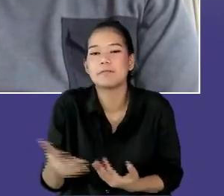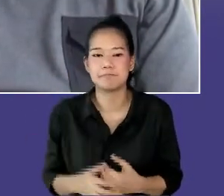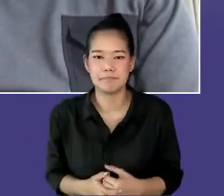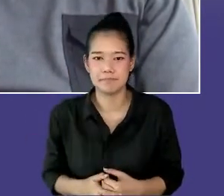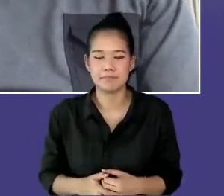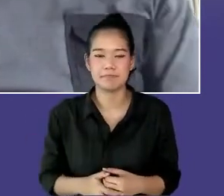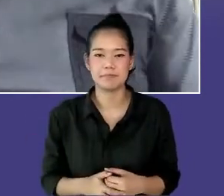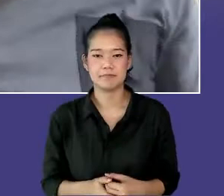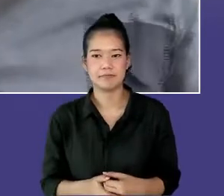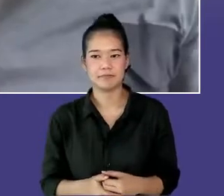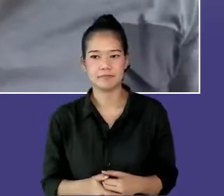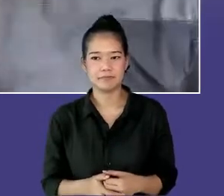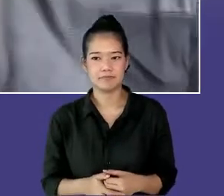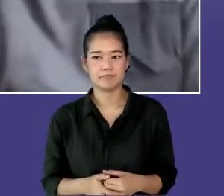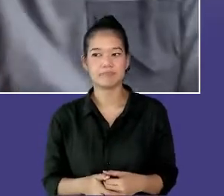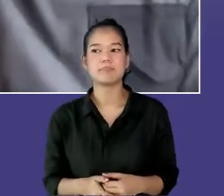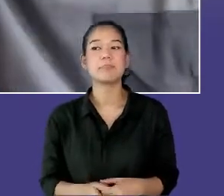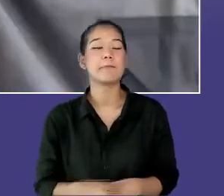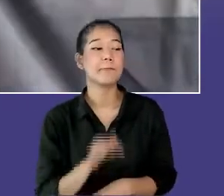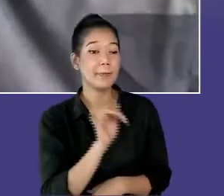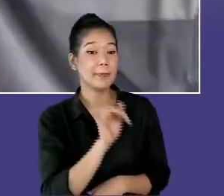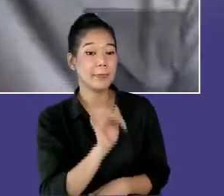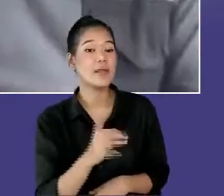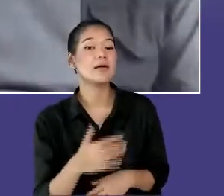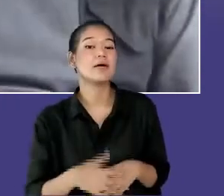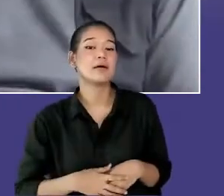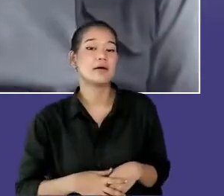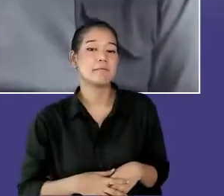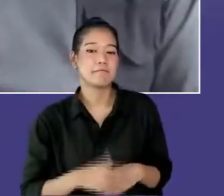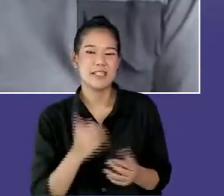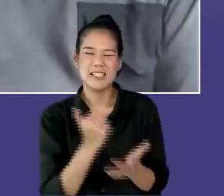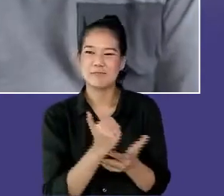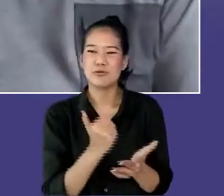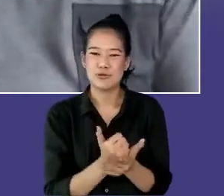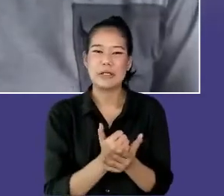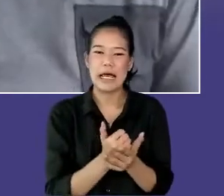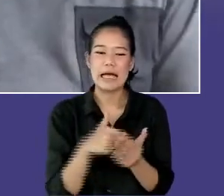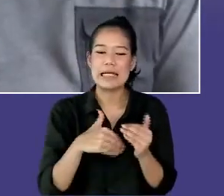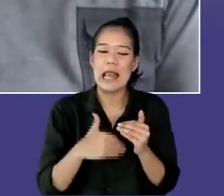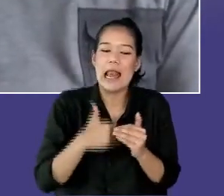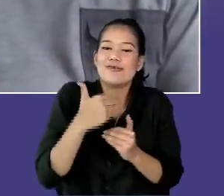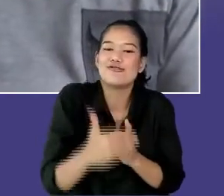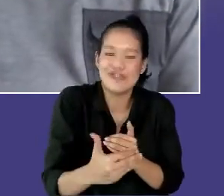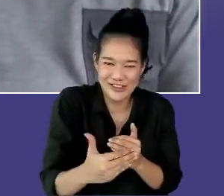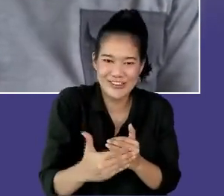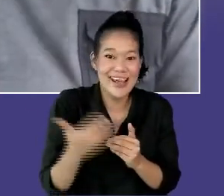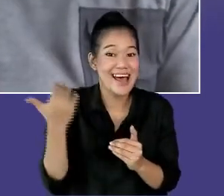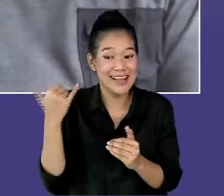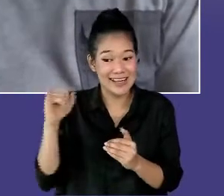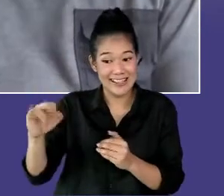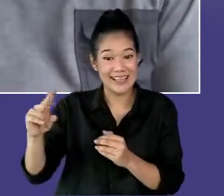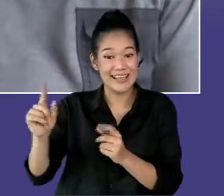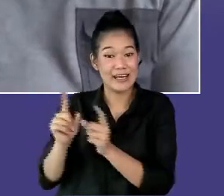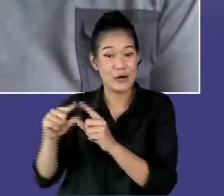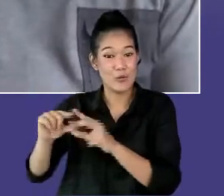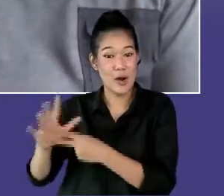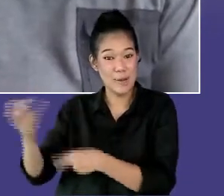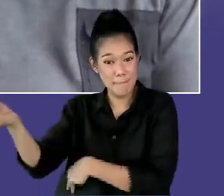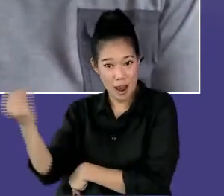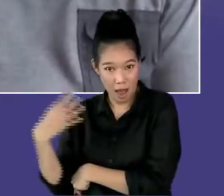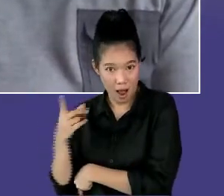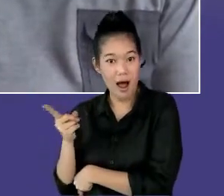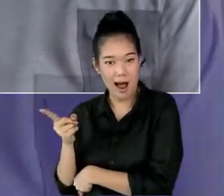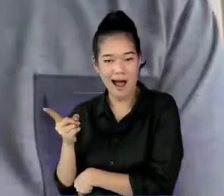ini di kalangan musisi, Mas Bebi? Iya, tadi seperti ini sebenarnya nindak lanjutin apa yang tadi Irwan bilang gitu ya,